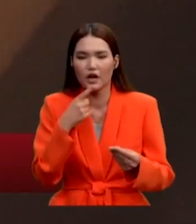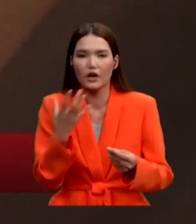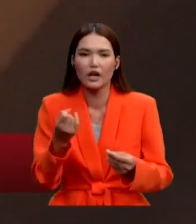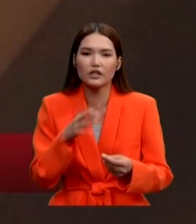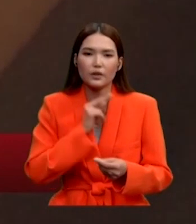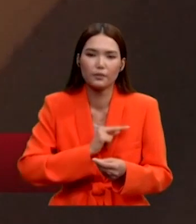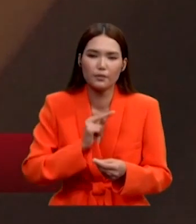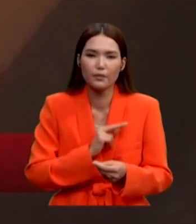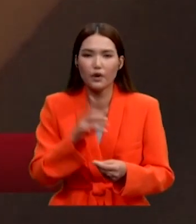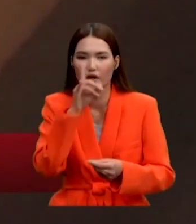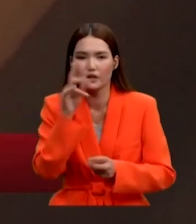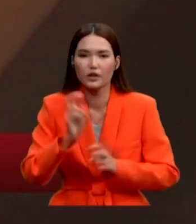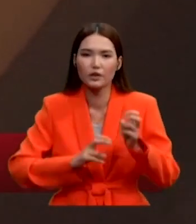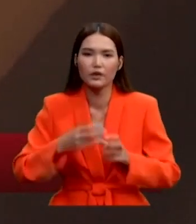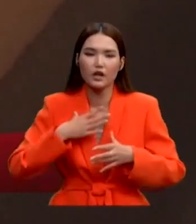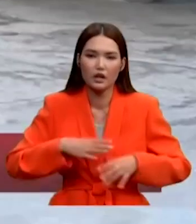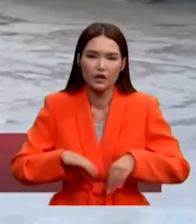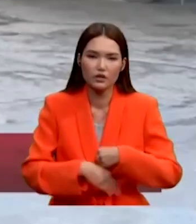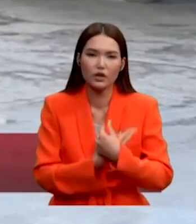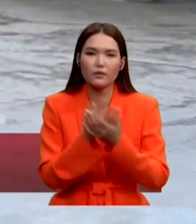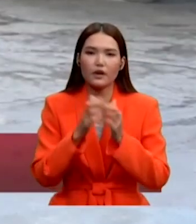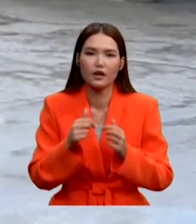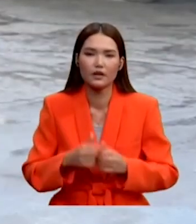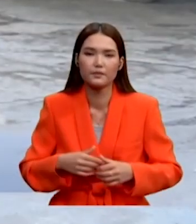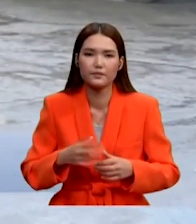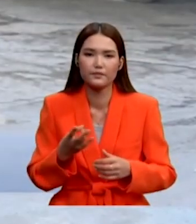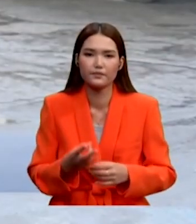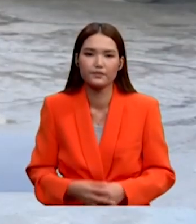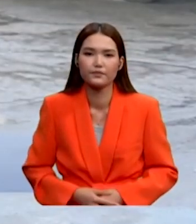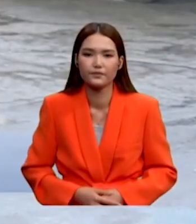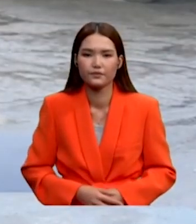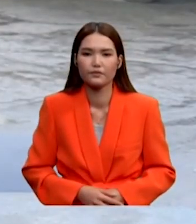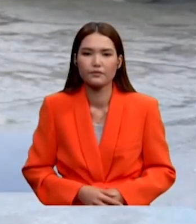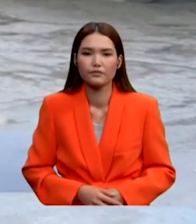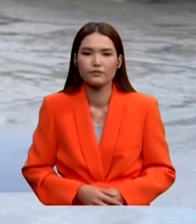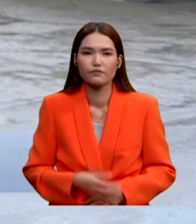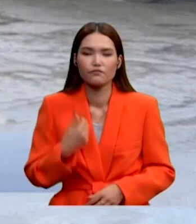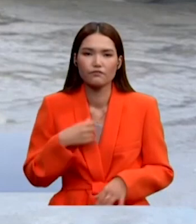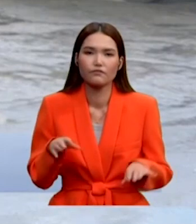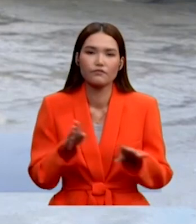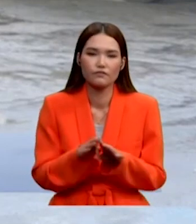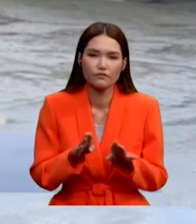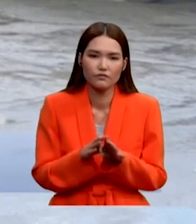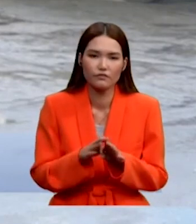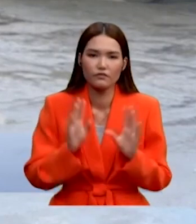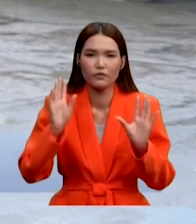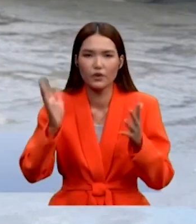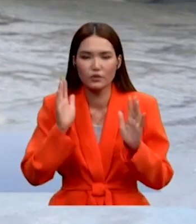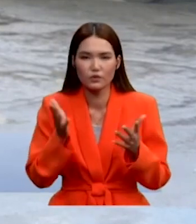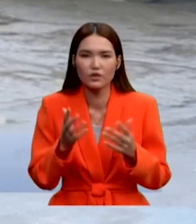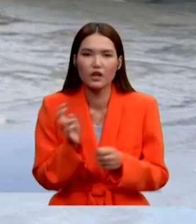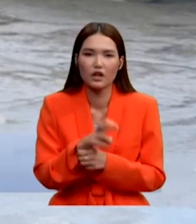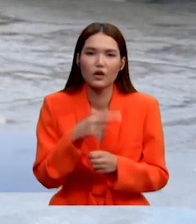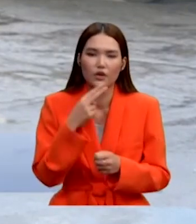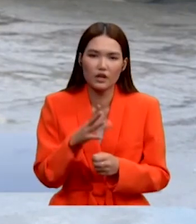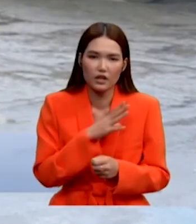дорогой пшеницы прайсы придется пересмотреть. Мы в прошлом году уже с такой ситуацией проходили, то есть когда